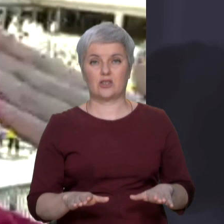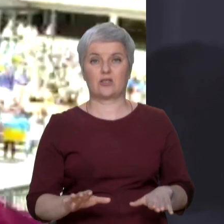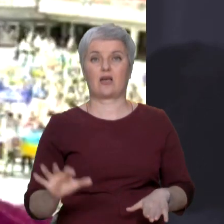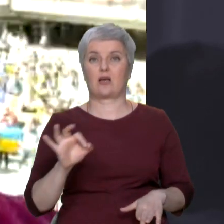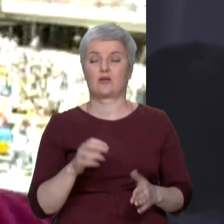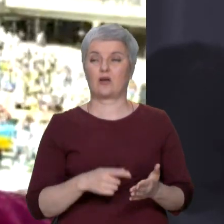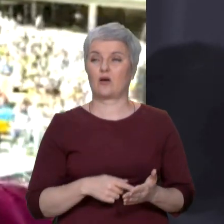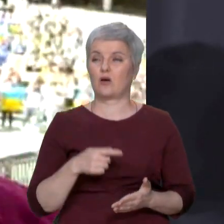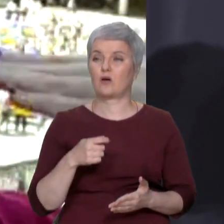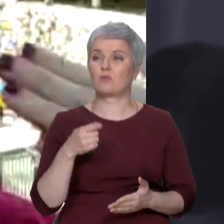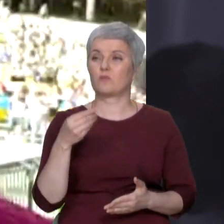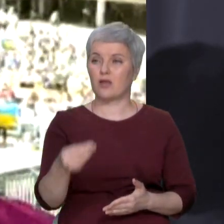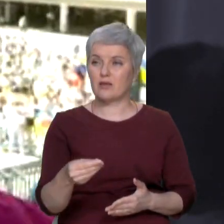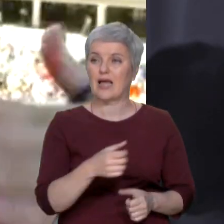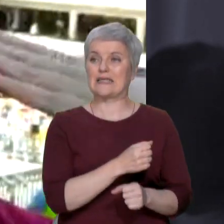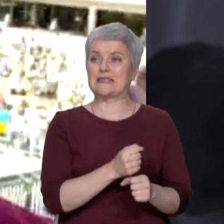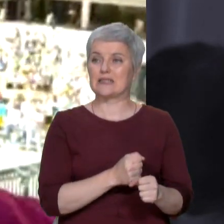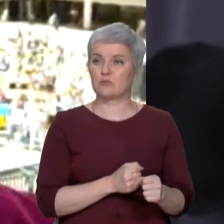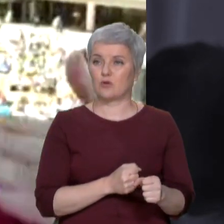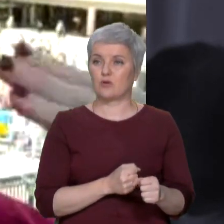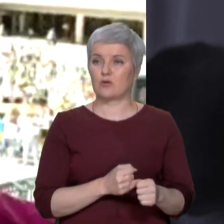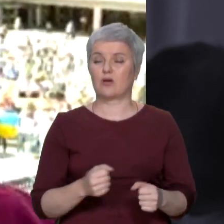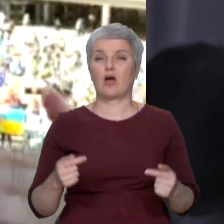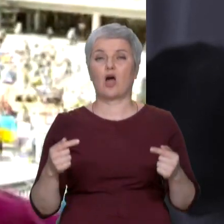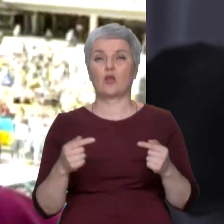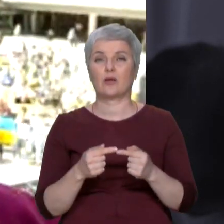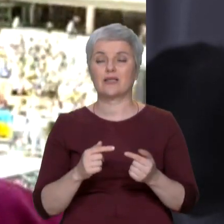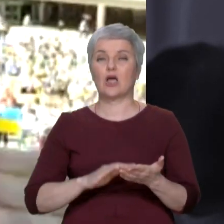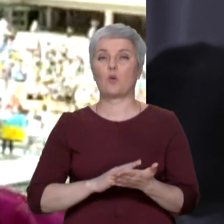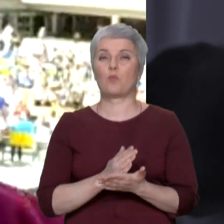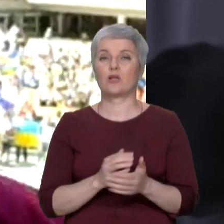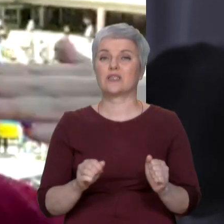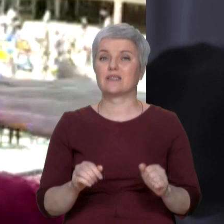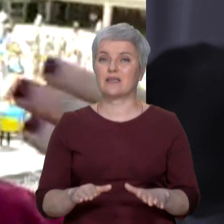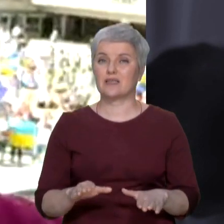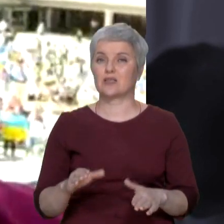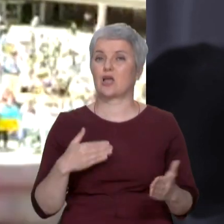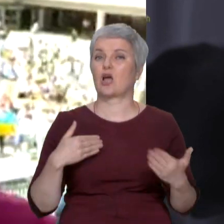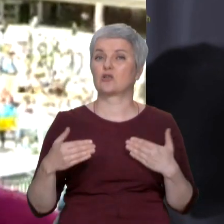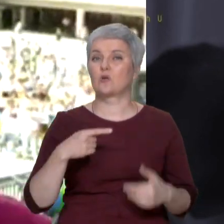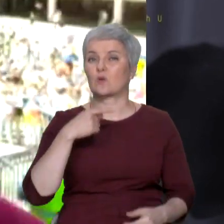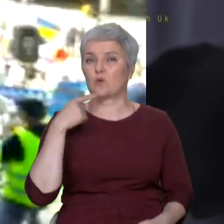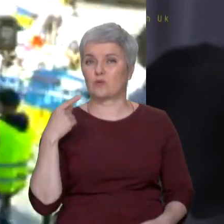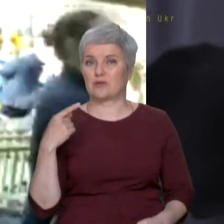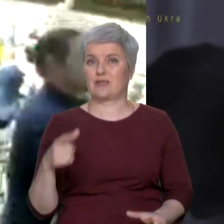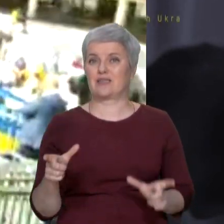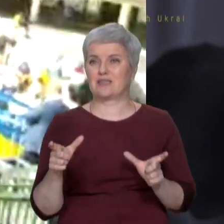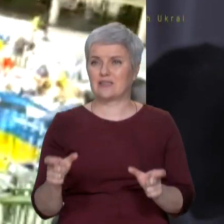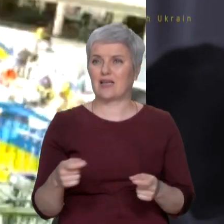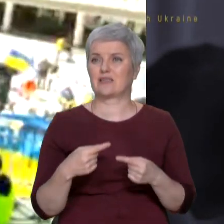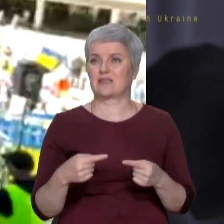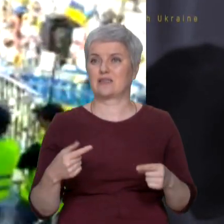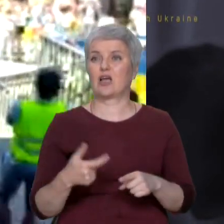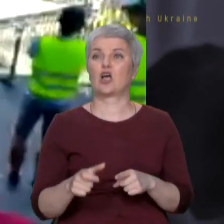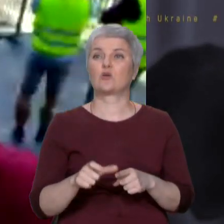подання зброї, щодо конкретних політичних рішень щодо Росії, щодо санкцій і так далі. Тому дуже